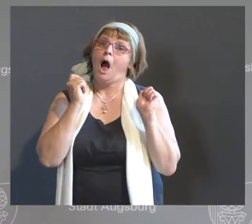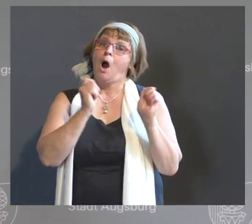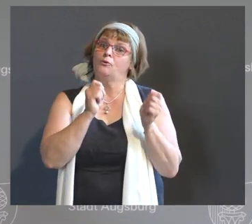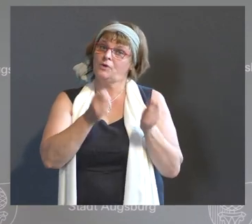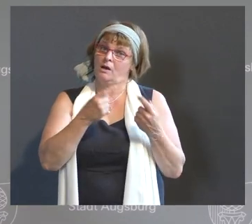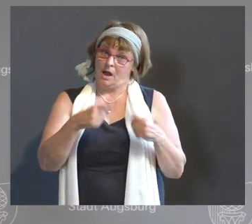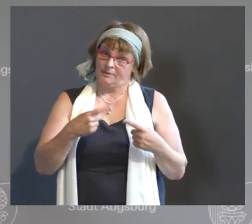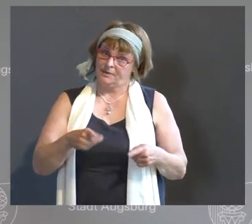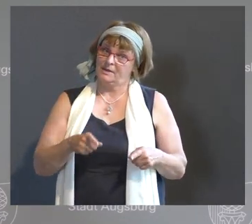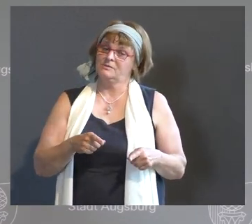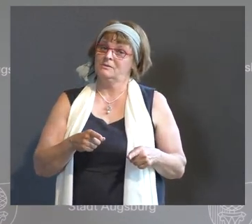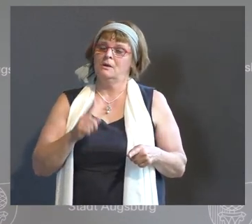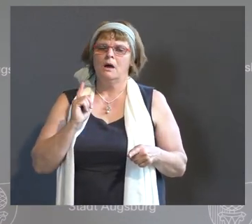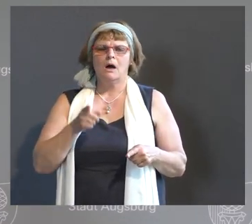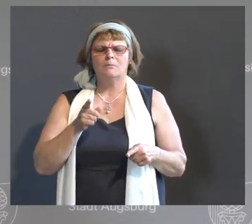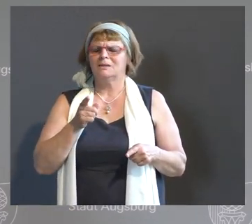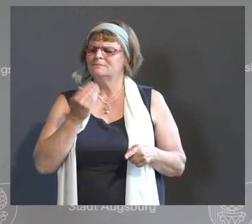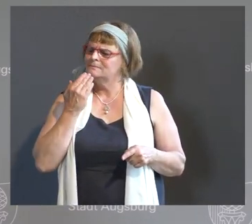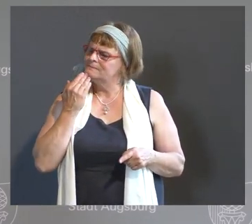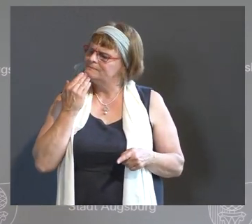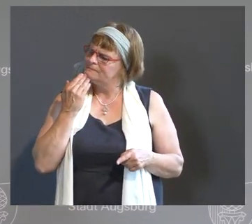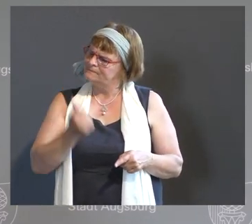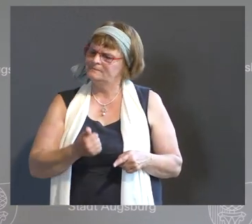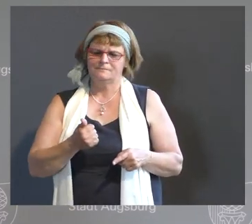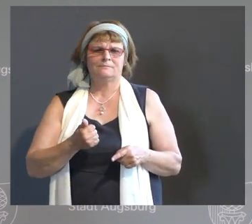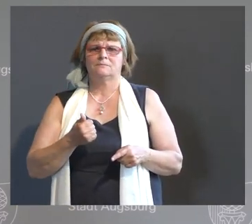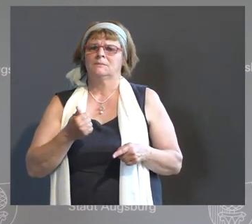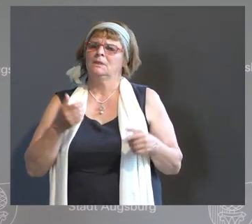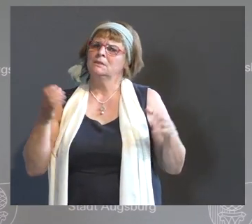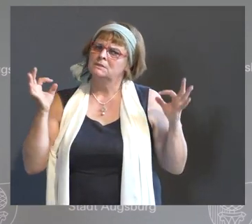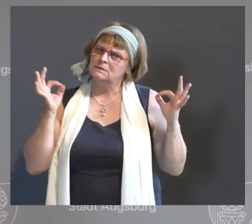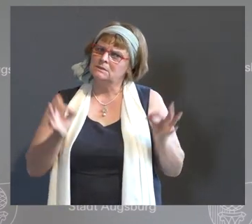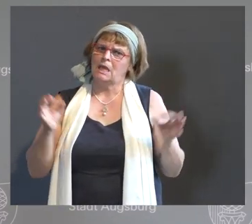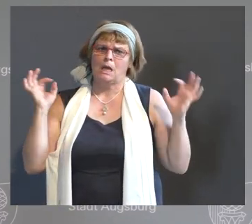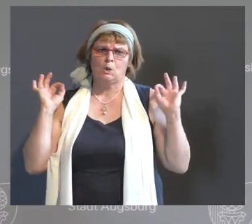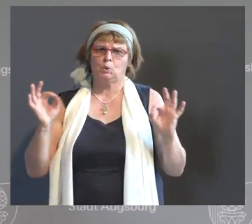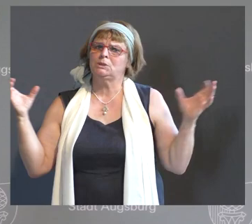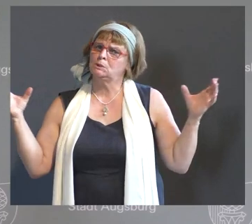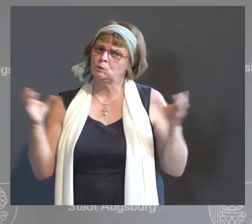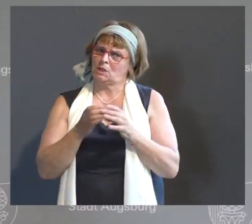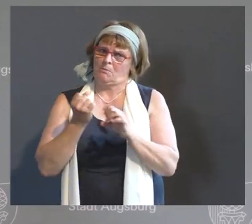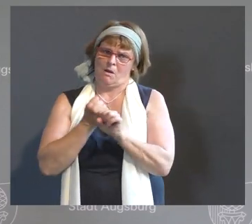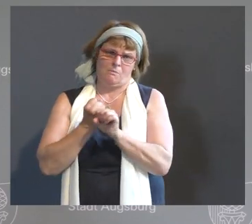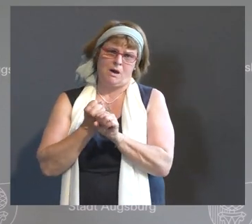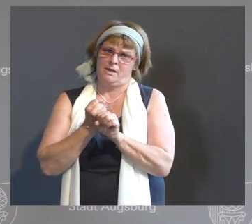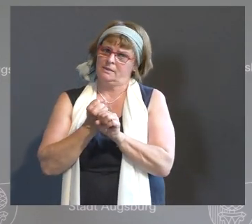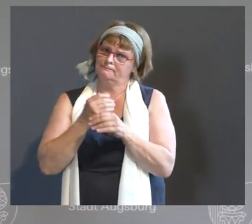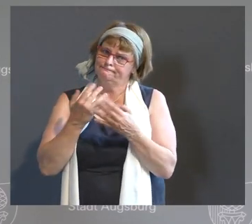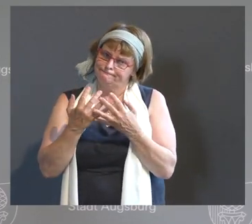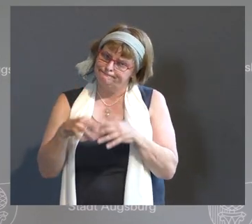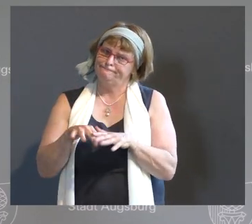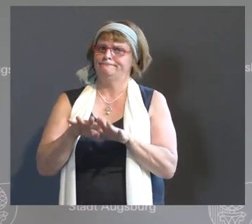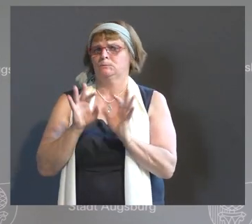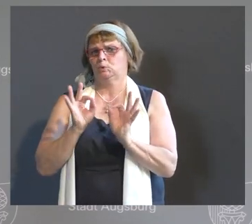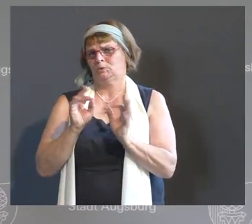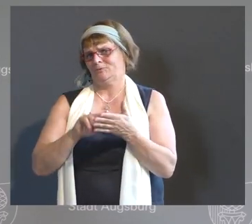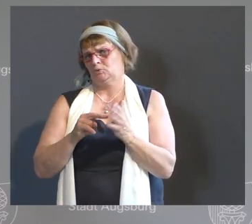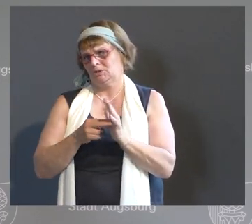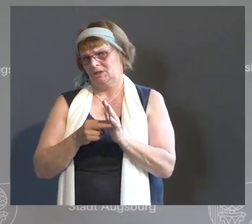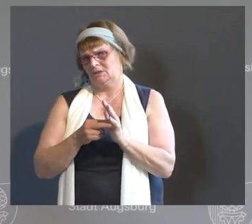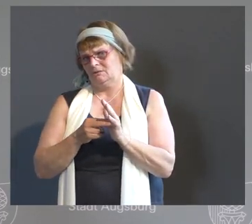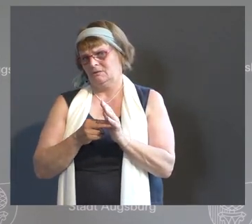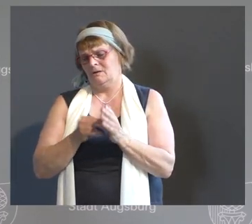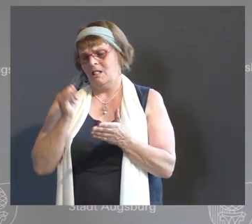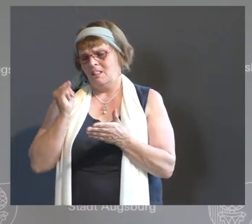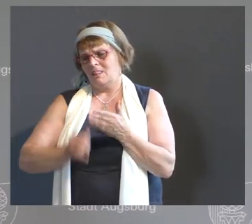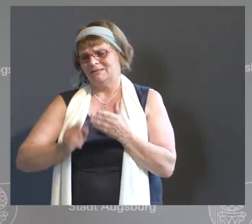Aber diese sehr gute Zusammenarbeit in der Absicherung, in den verschiedenen Reaktionsphasen, das hat gut funktioniert an den letzten Wochenenden, es hat